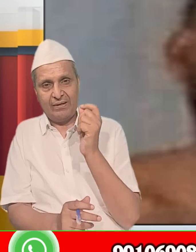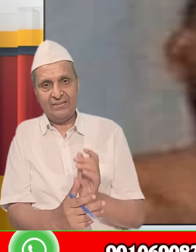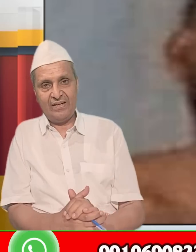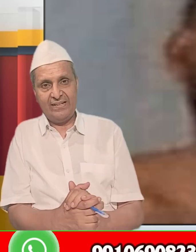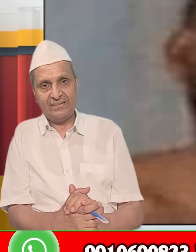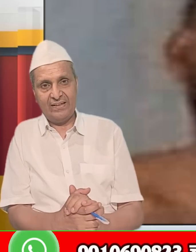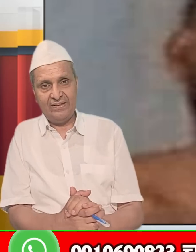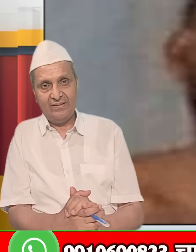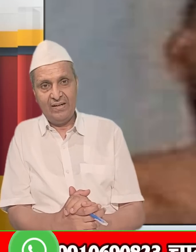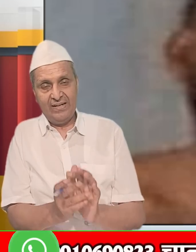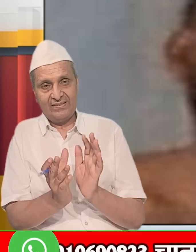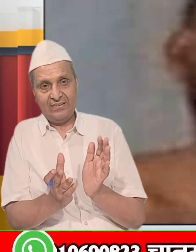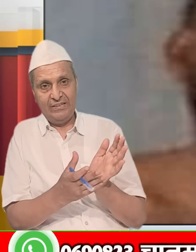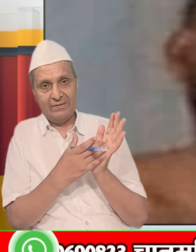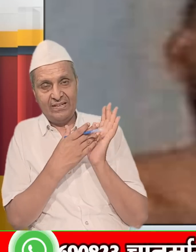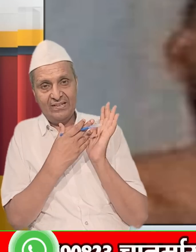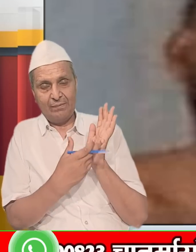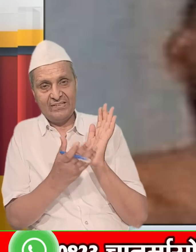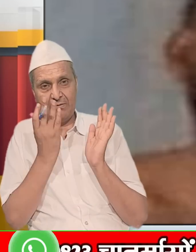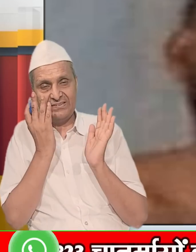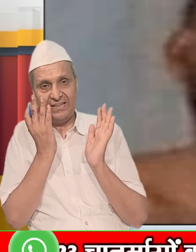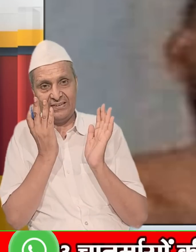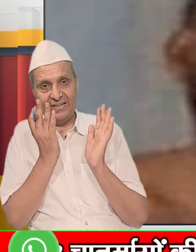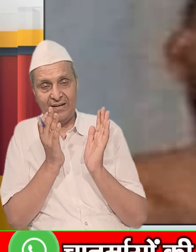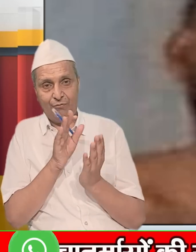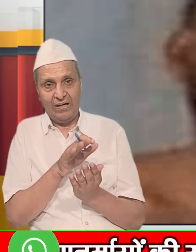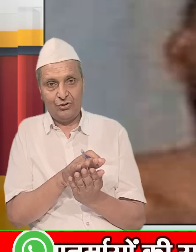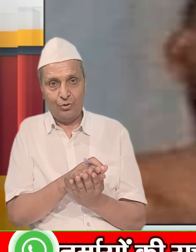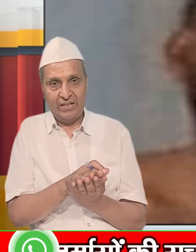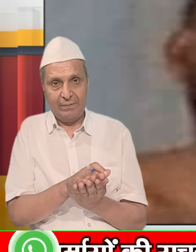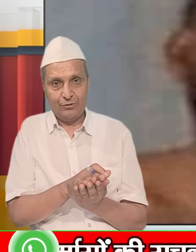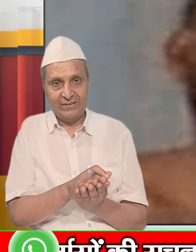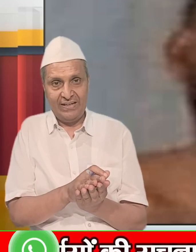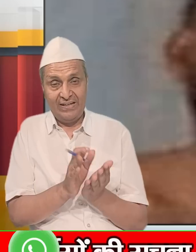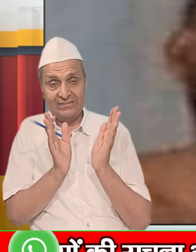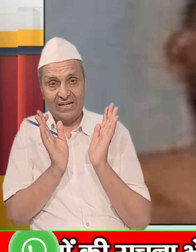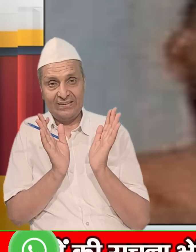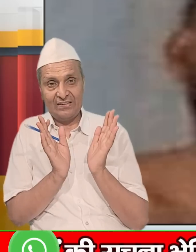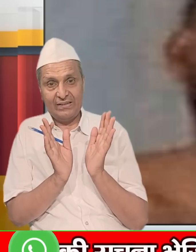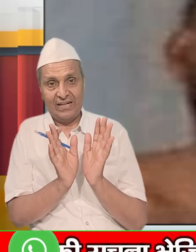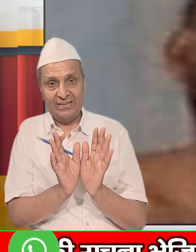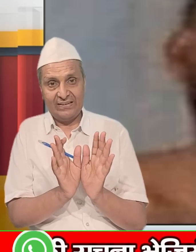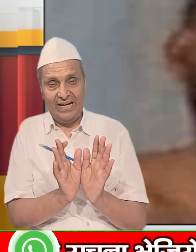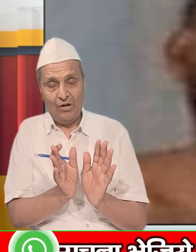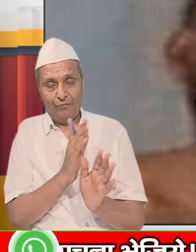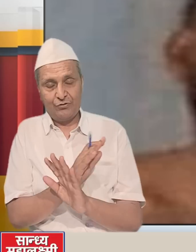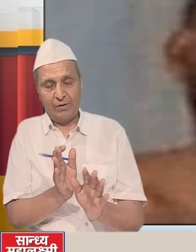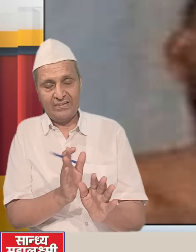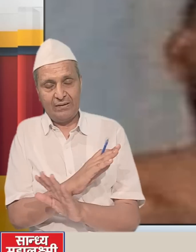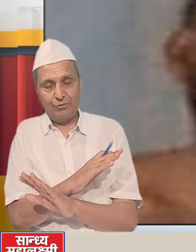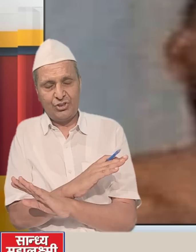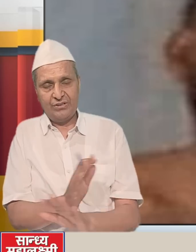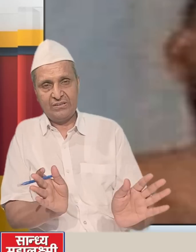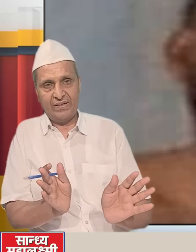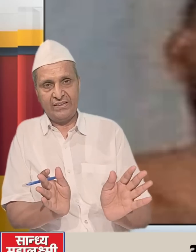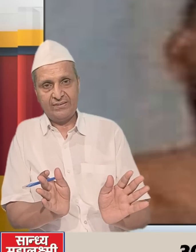जैन समाज रह जाता है। एक संत बीच में से समय समय पर चले जाते हैं, फाइल शुरू होती है, बंद हो जाती है, जागता है समाज 4 दिन रहता है और फिर उसके बाद